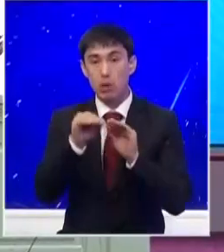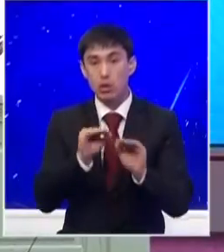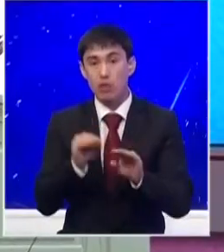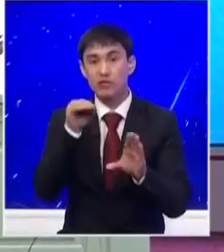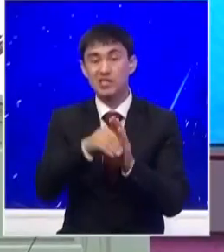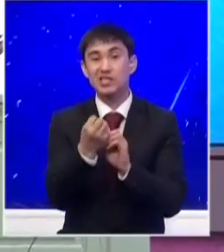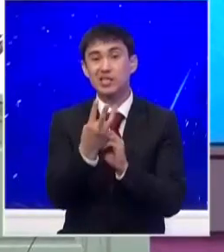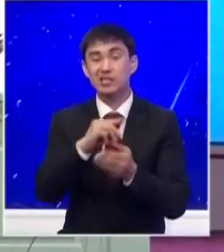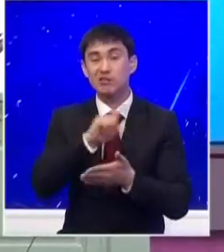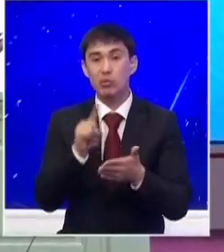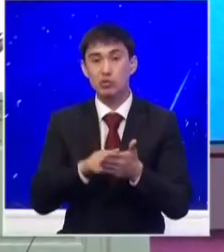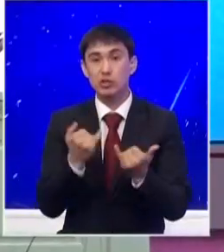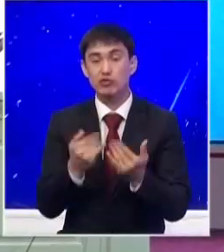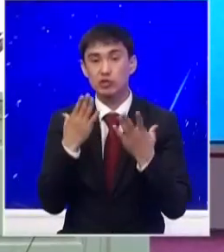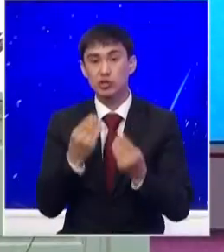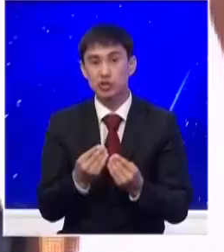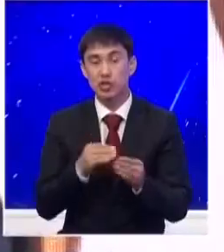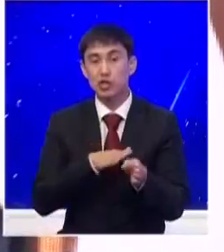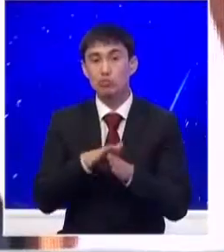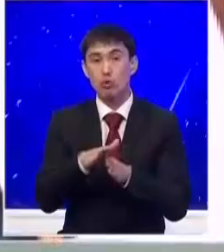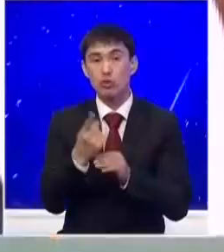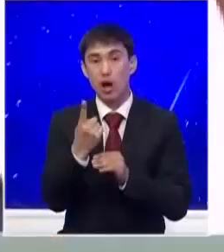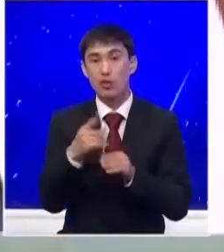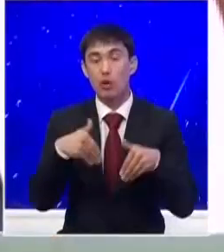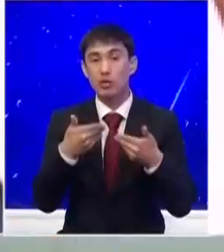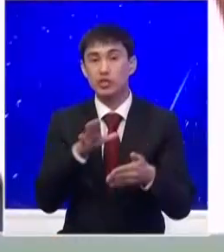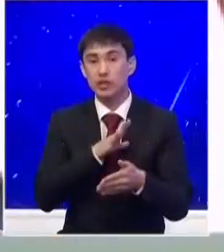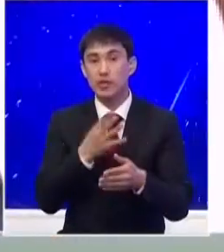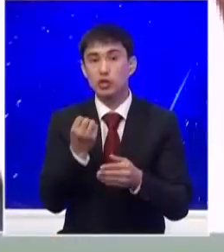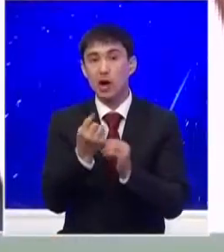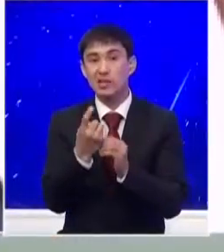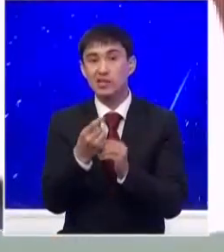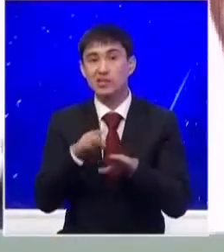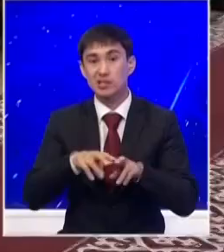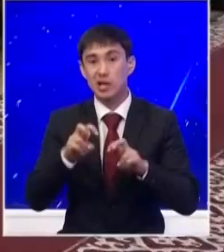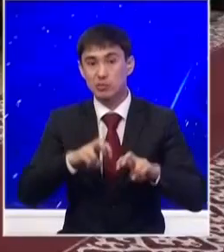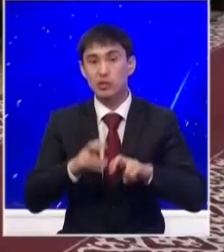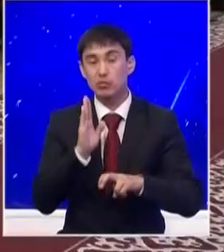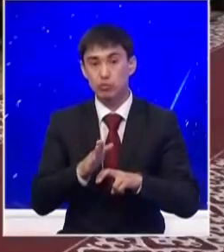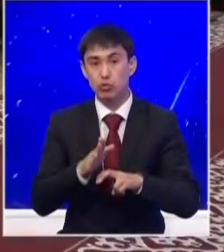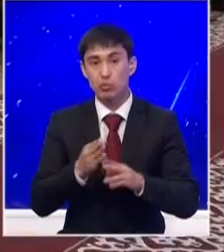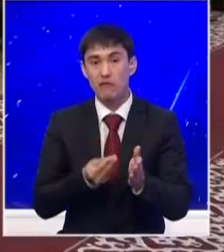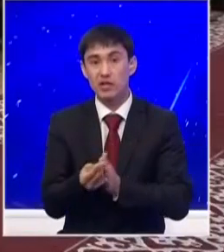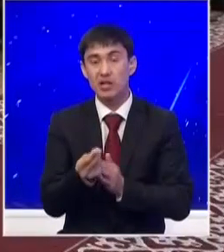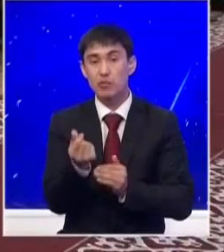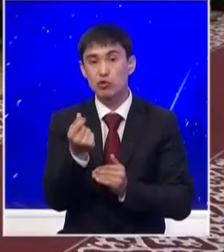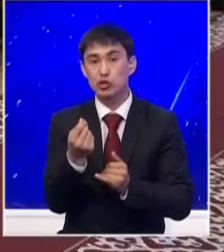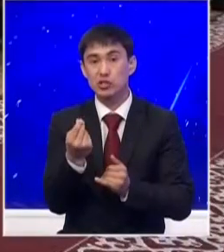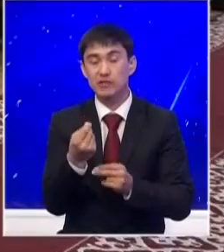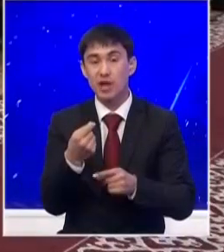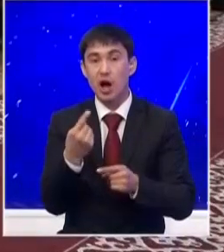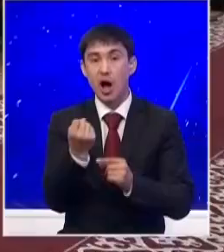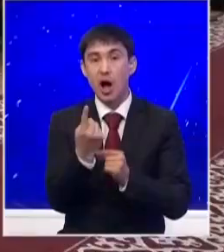внесли 13 вопросов на сегодняшний день исполнено одно обращение ещё 11 находится на рассмотрении по выделению бюджетных средств